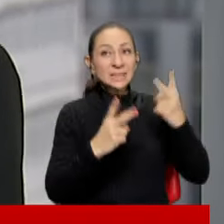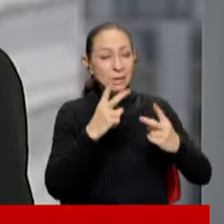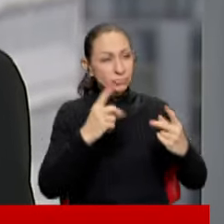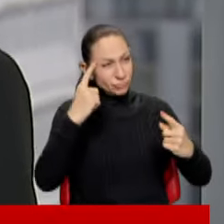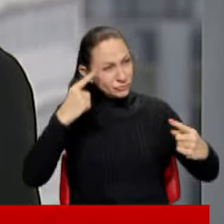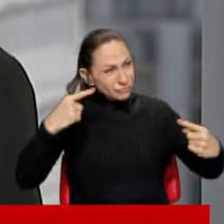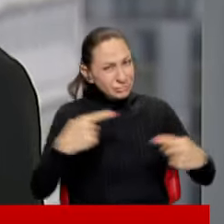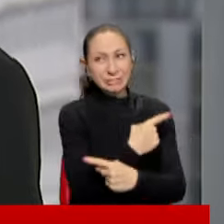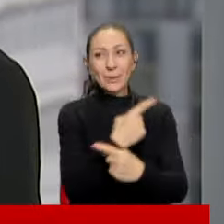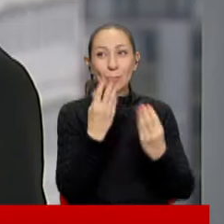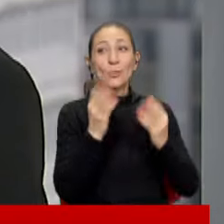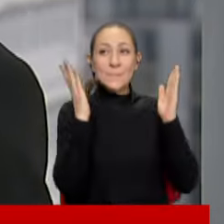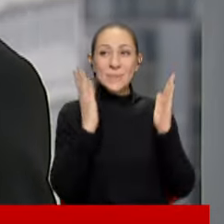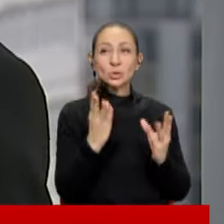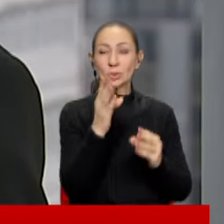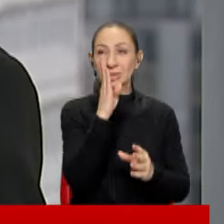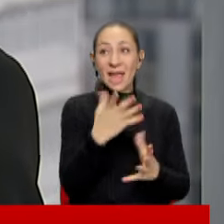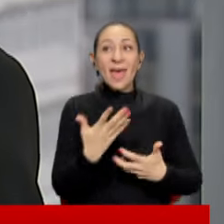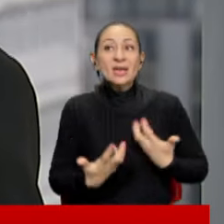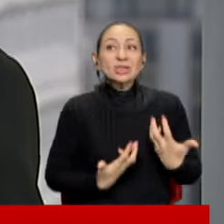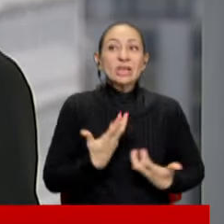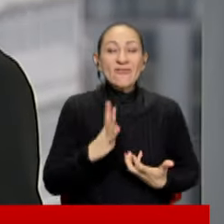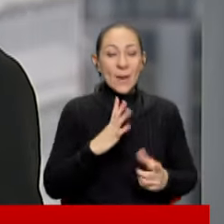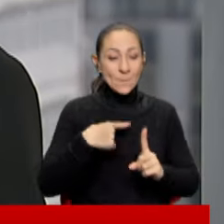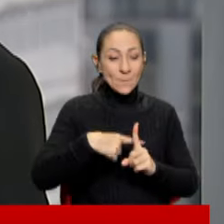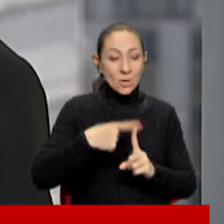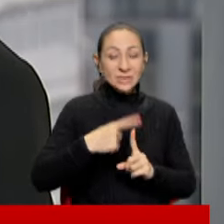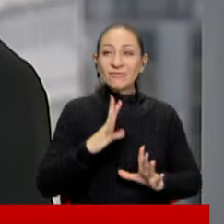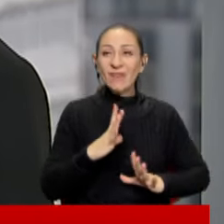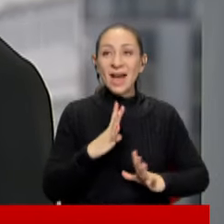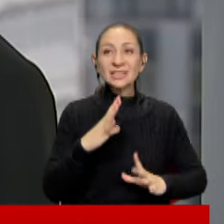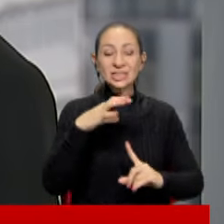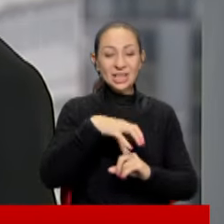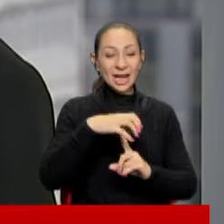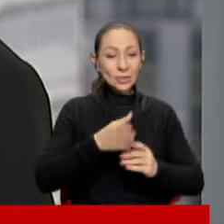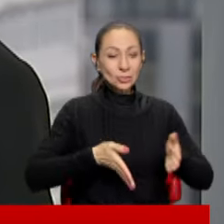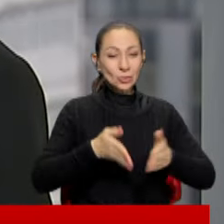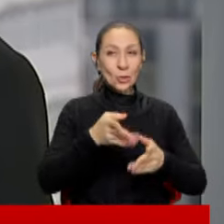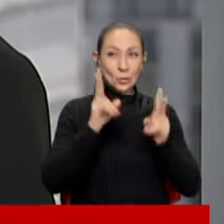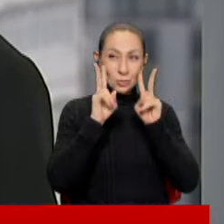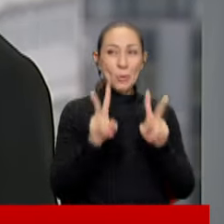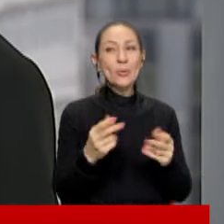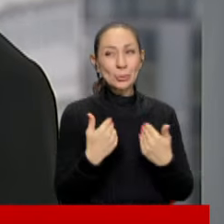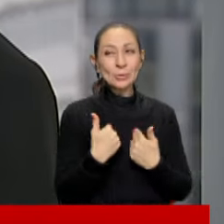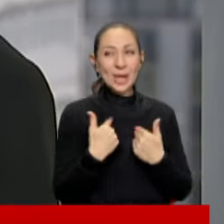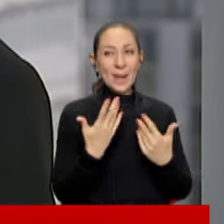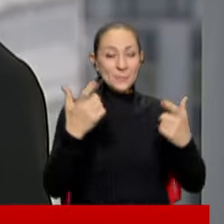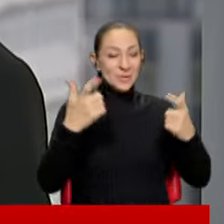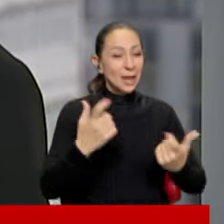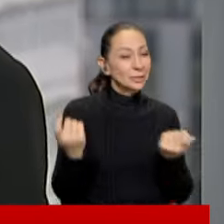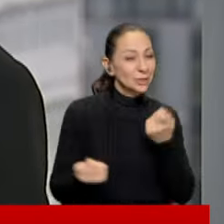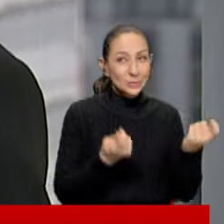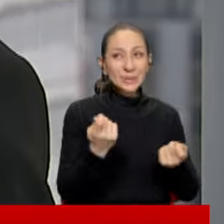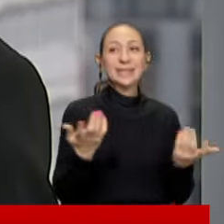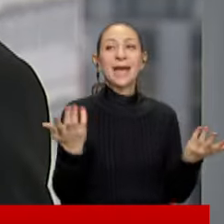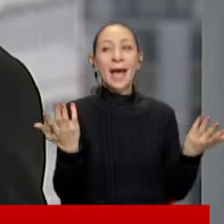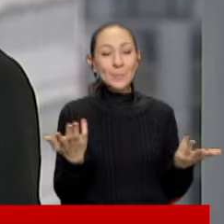düştüğümüz arkadaşlarımızda bile çok ciddi bir heyecan var, motivasyon var. Yani Çankaya sokaklarında da onu görüyoruz zaten. Hem saha çalışmasında hem